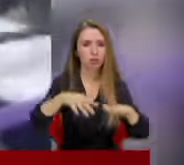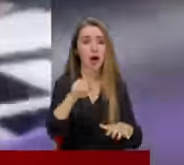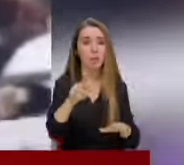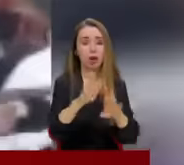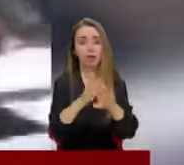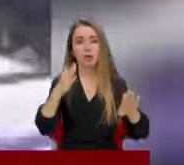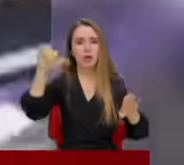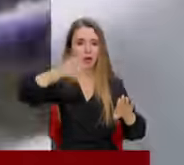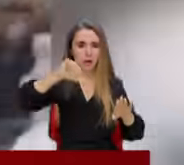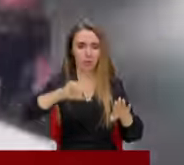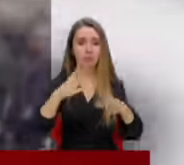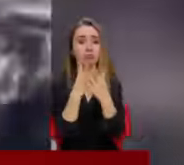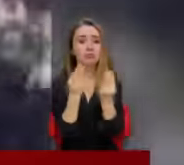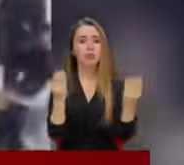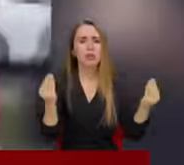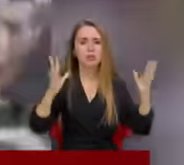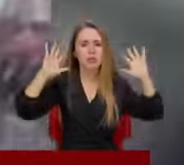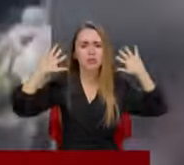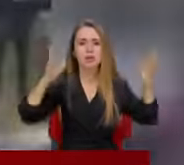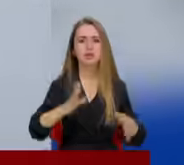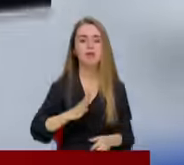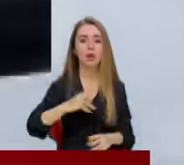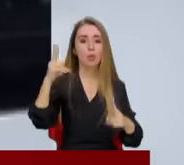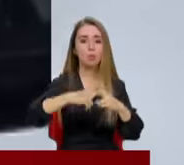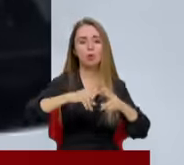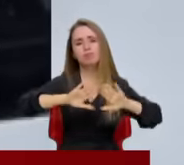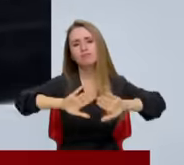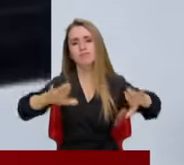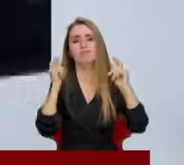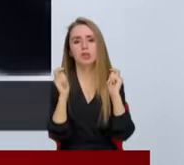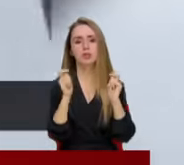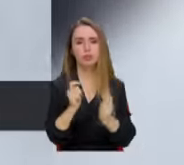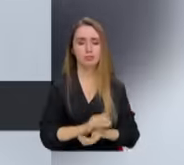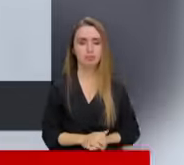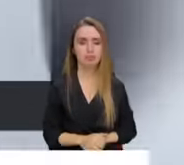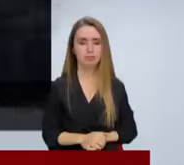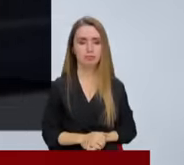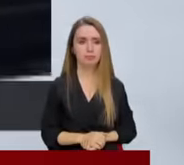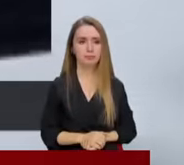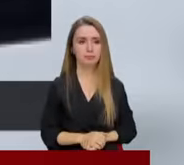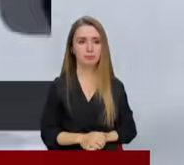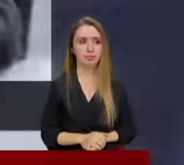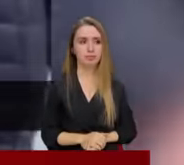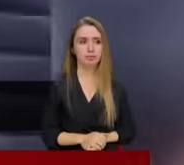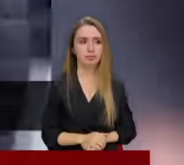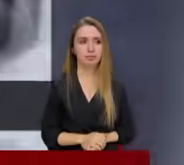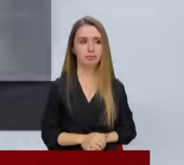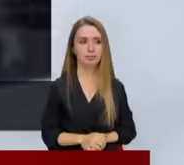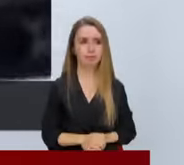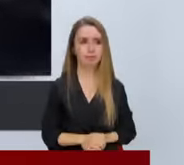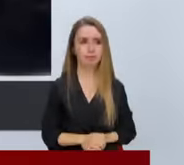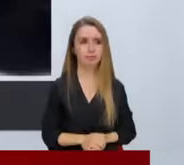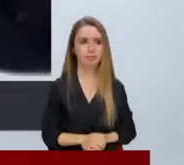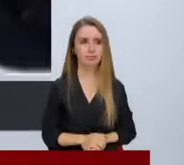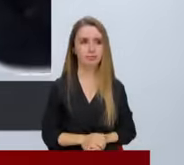kapılar açılamadı. Kalabalık o denli büyüktü ki polis müdahale etmek zorunda kaldı. Bugün alışveriş çoğunlukla emin olun arkadaşlar, bak.